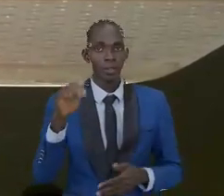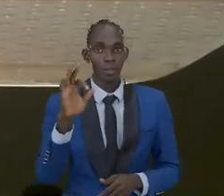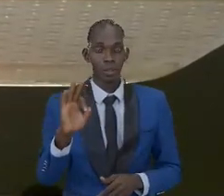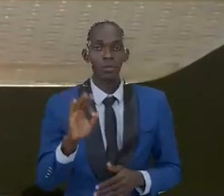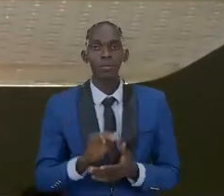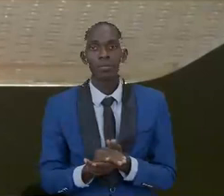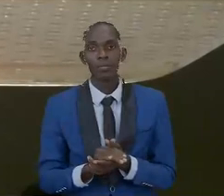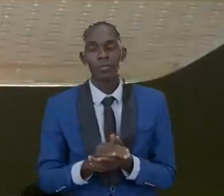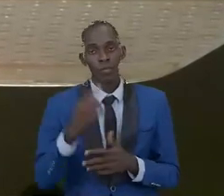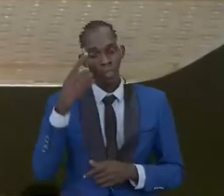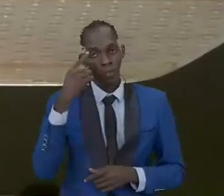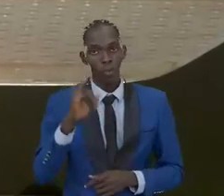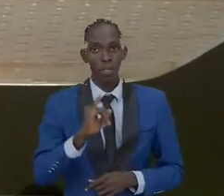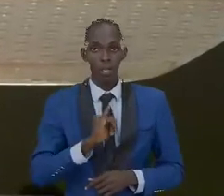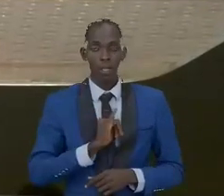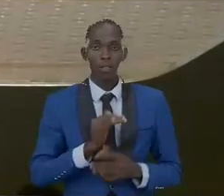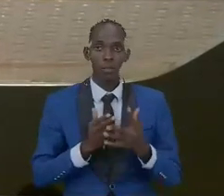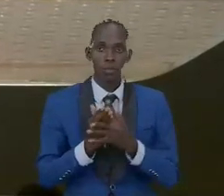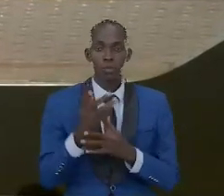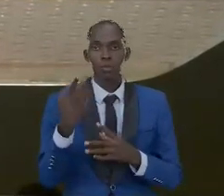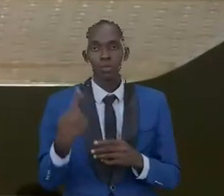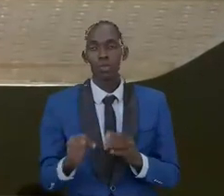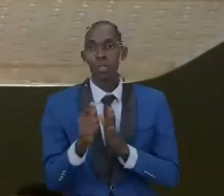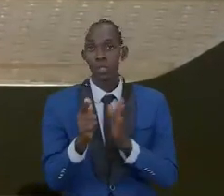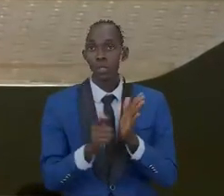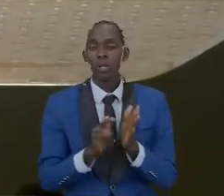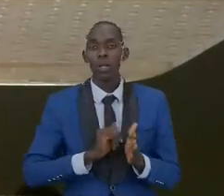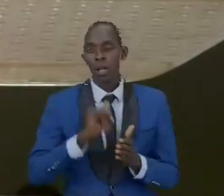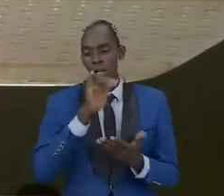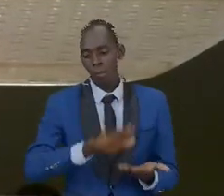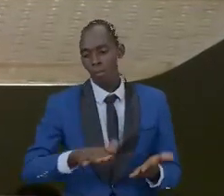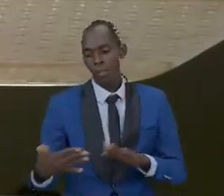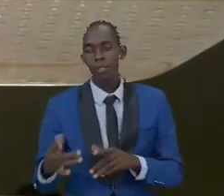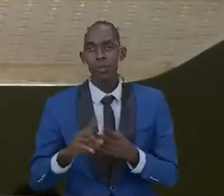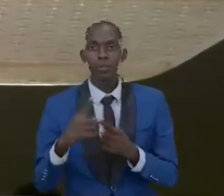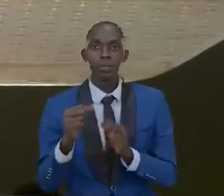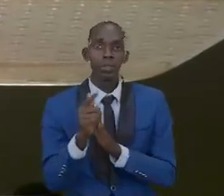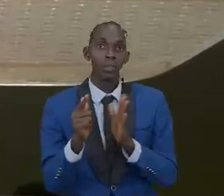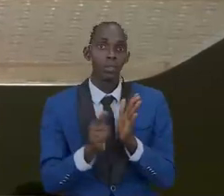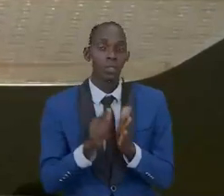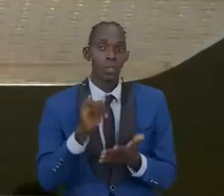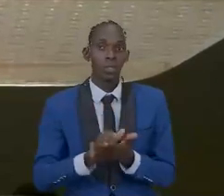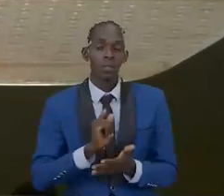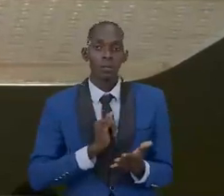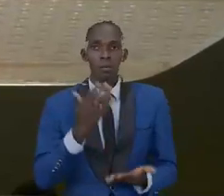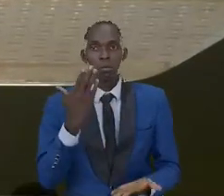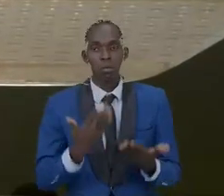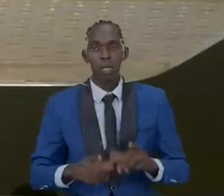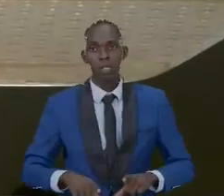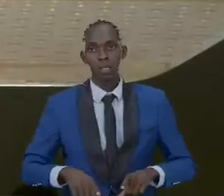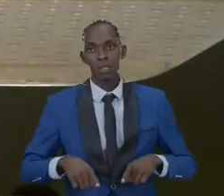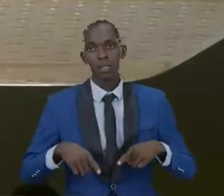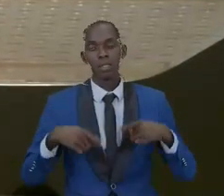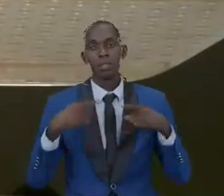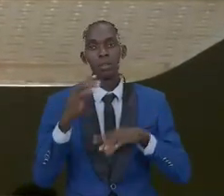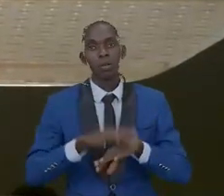de là car si je rebâtis les choses que j'ai des trucs je me consume moi-même un transgresseur versé du Nord car c'est pas la